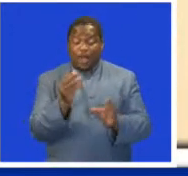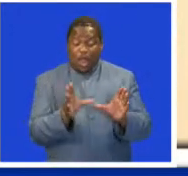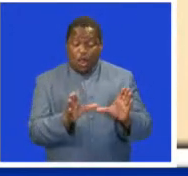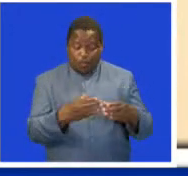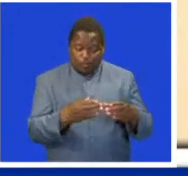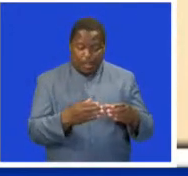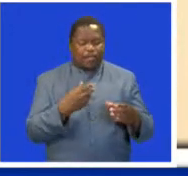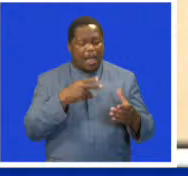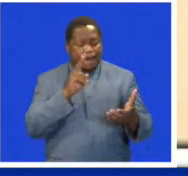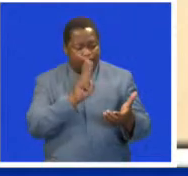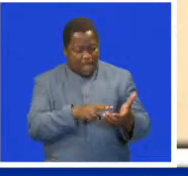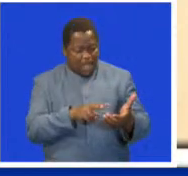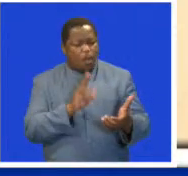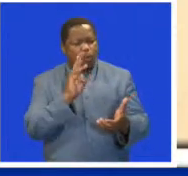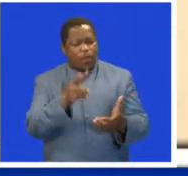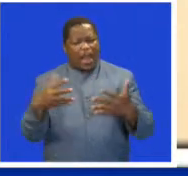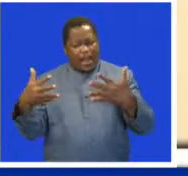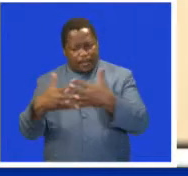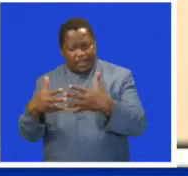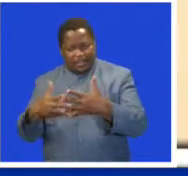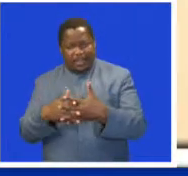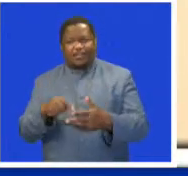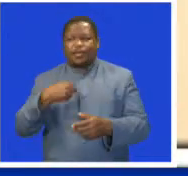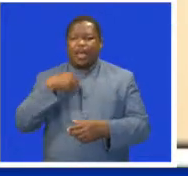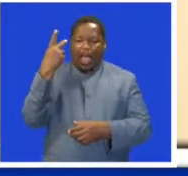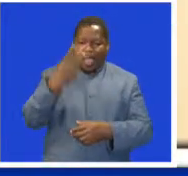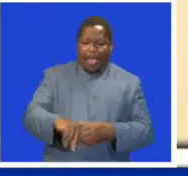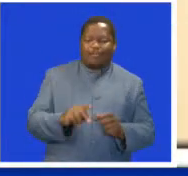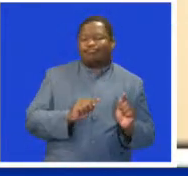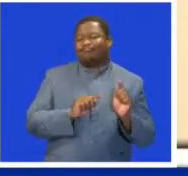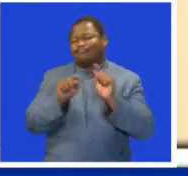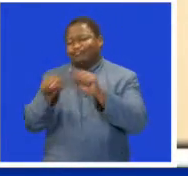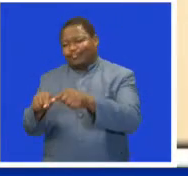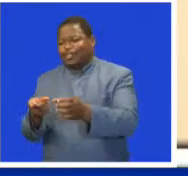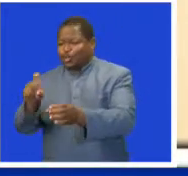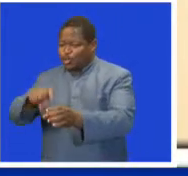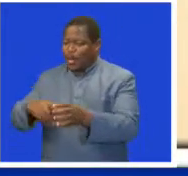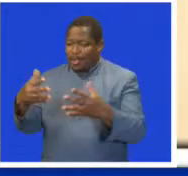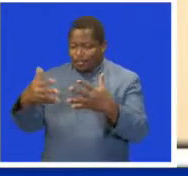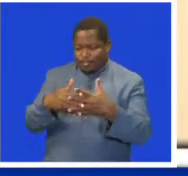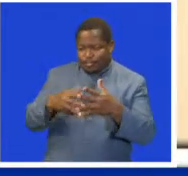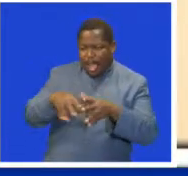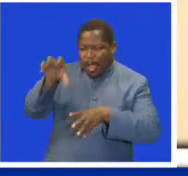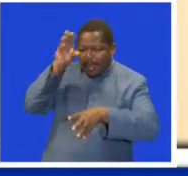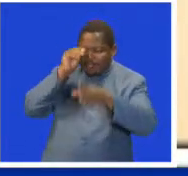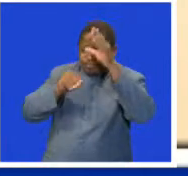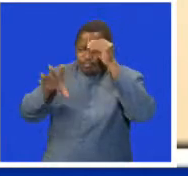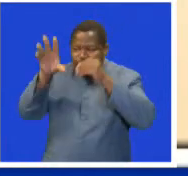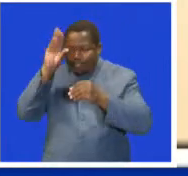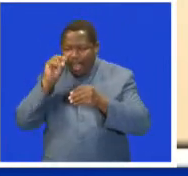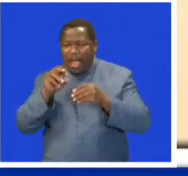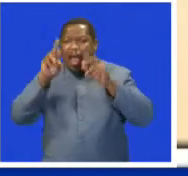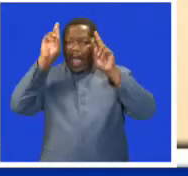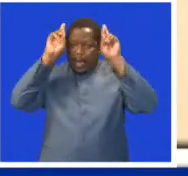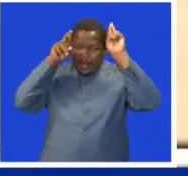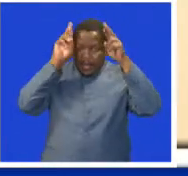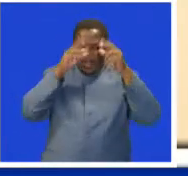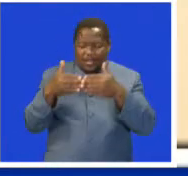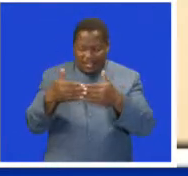yalomhlangano. Ngidoti vela mina ukuthi kuchubekani ngakwenta kanjani konke nalokufuya lemigwaja ngoba kucishe kuyindlela